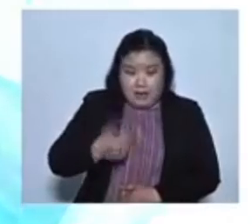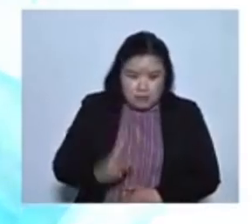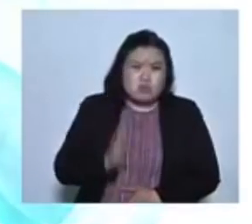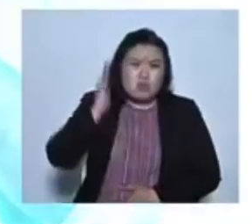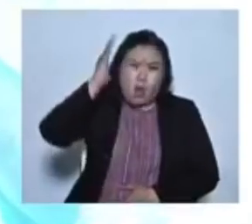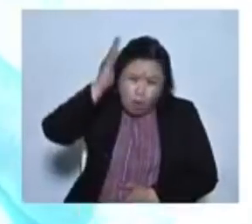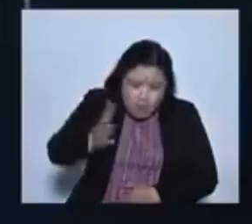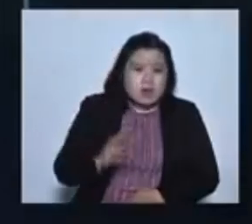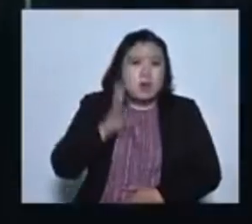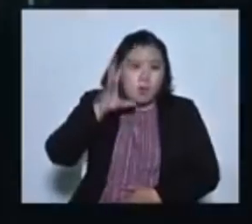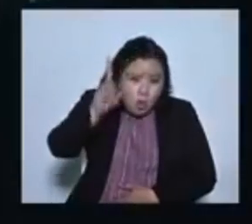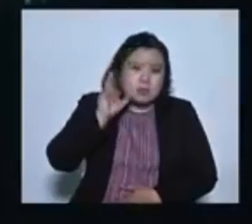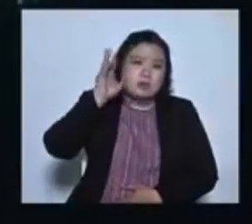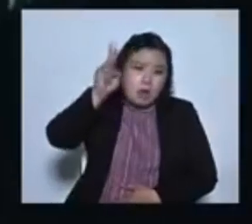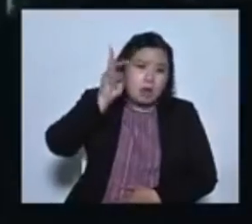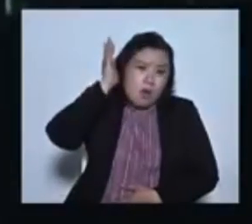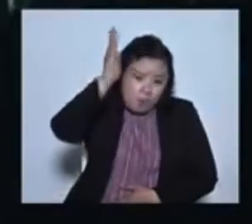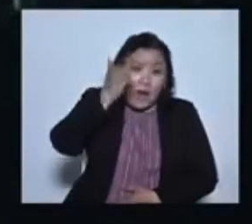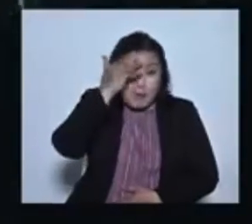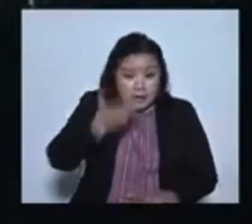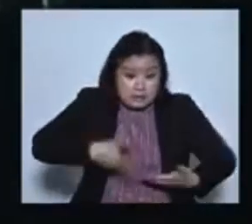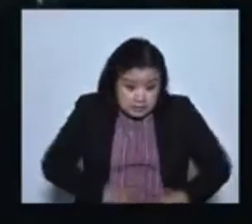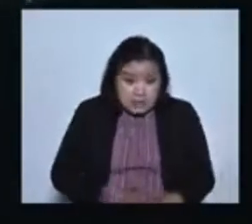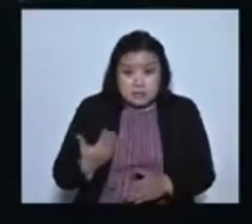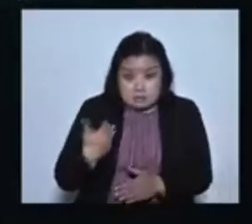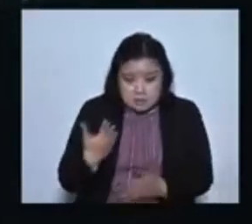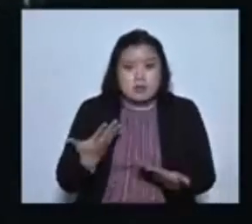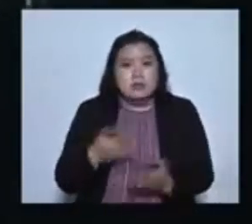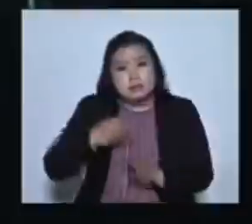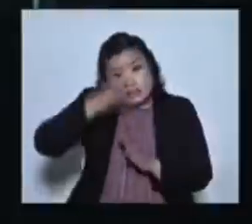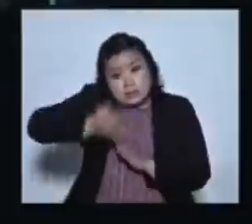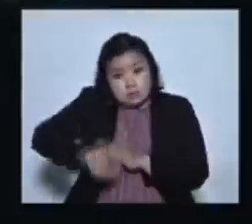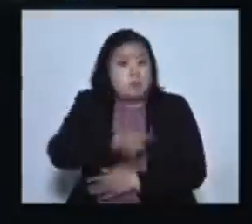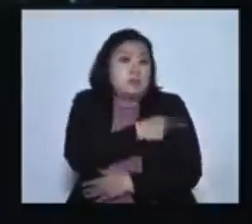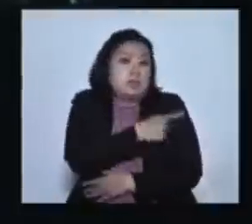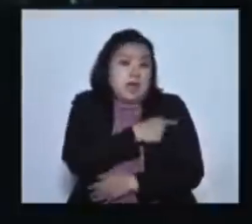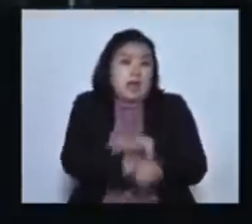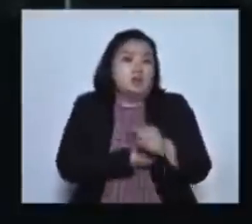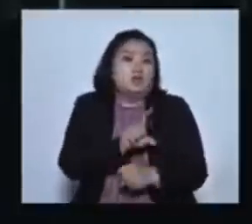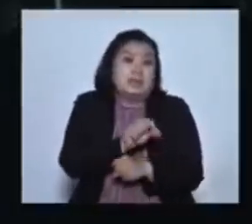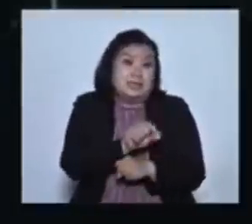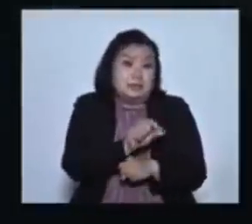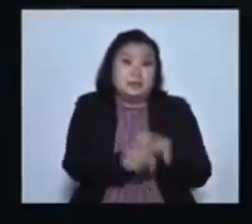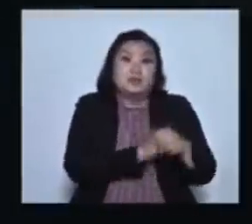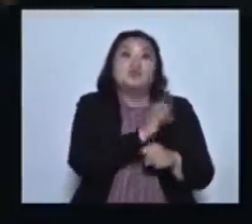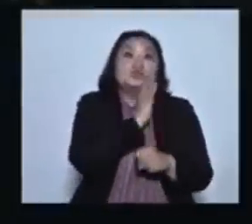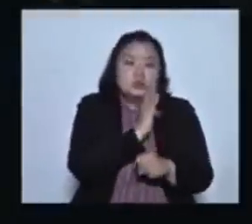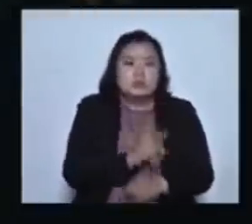จะเกิดอีกวันพรุ่งนี้วันมะรืนนี้ที่เขาจะจบปริญญาตอนอายุ20มันต้องวางอนาคตประเทศไว้แ